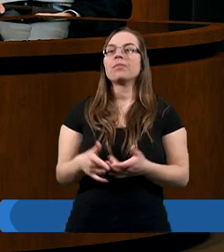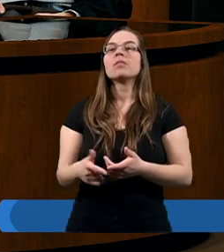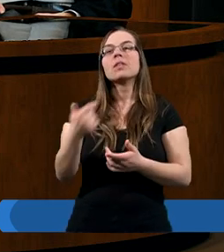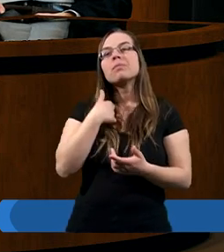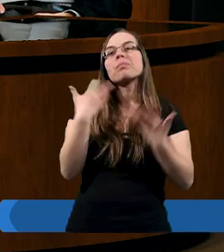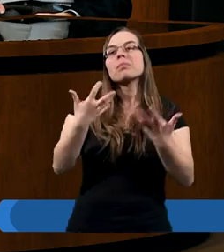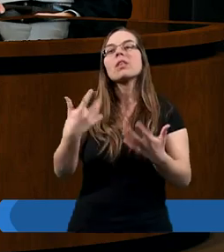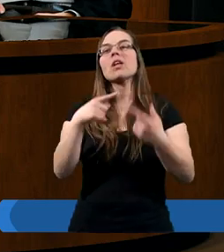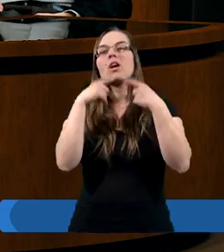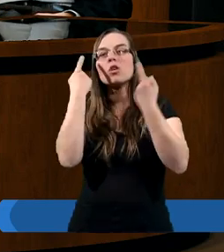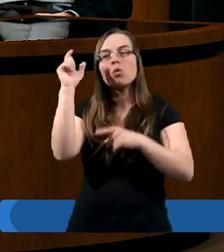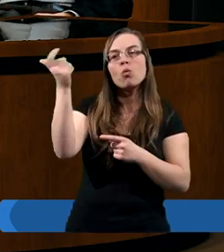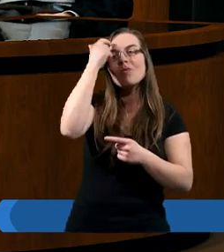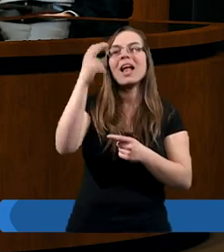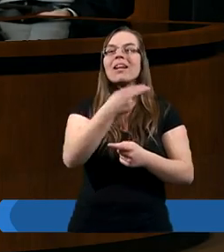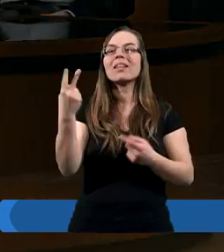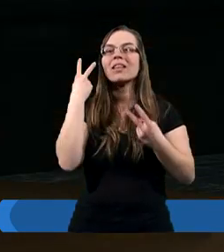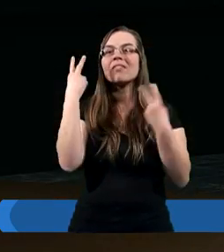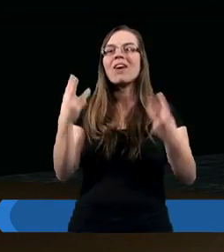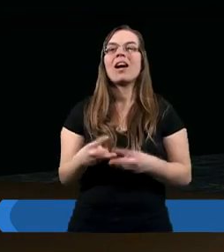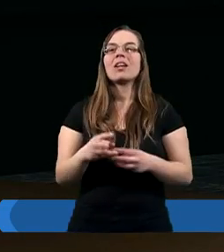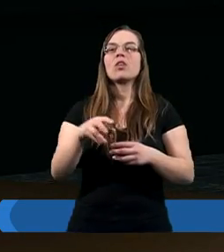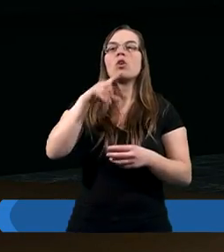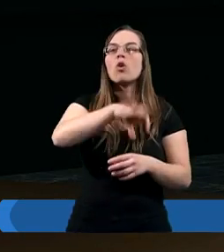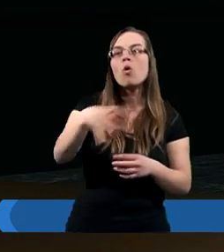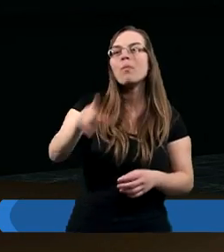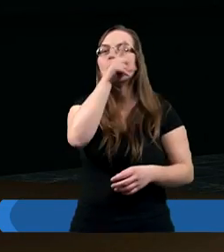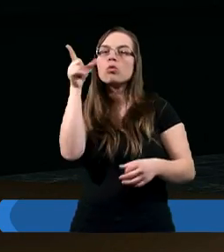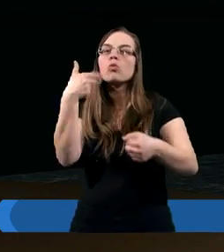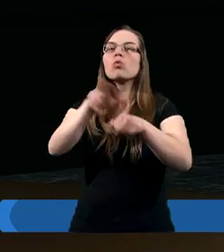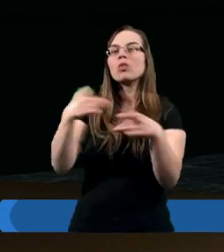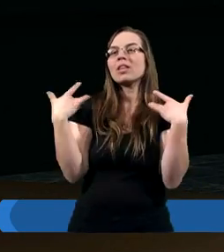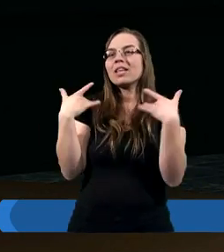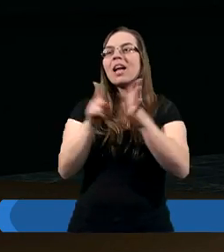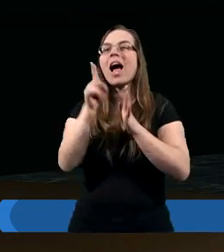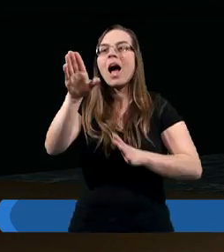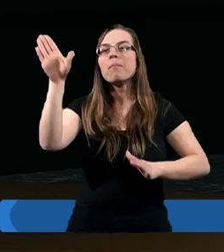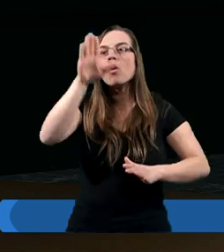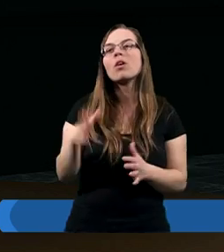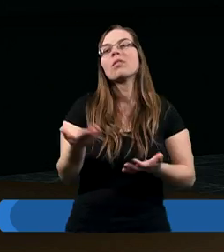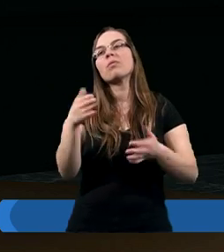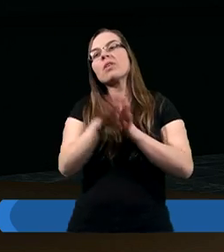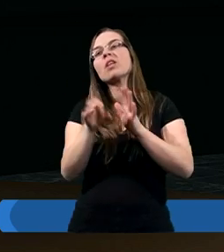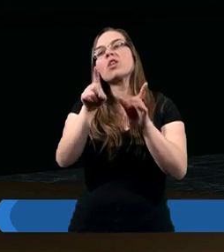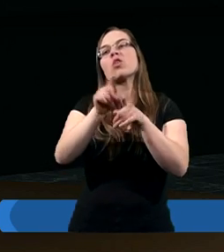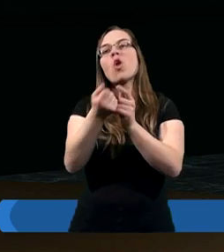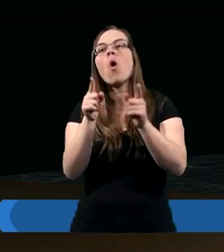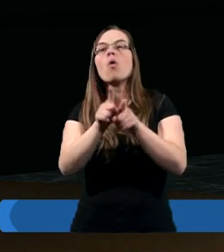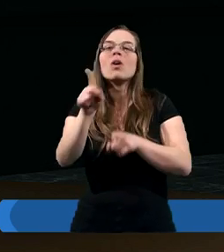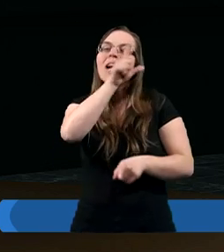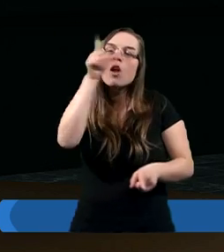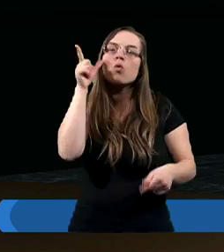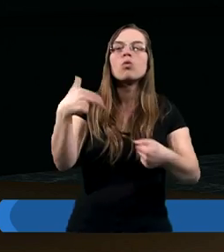bym wyróżnił dwie takie główne grupy ludzi, którzy żyją dla Boga. No może w zasadzie trzy, ale trzecia to są ludzie, którzy to robią